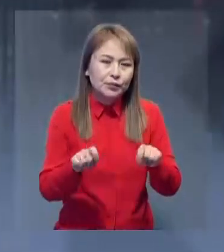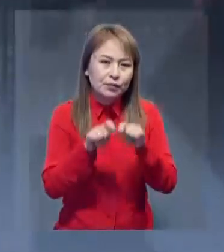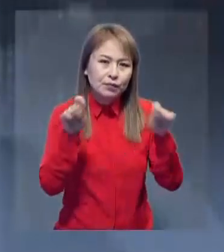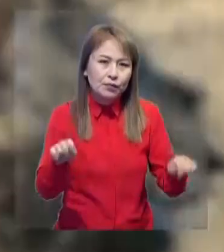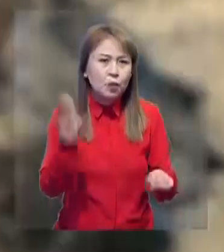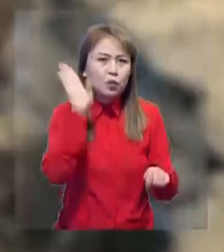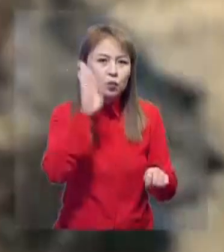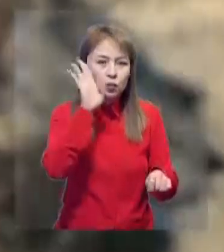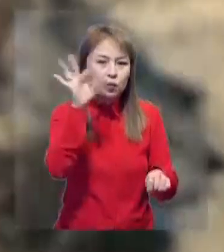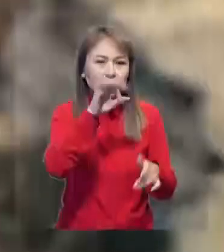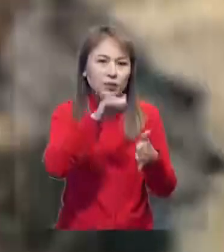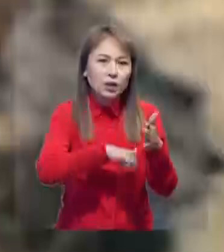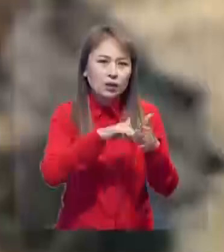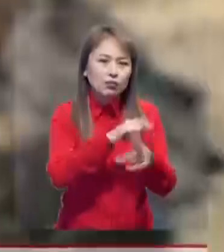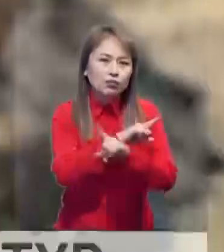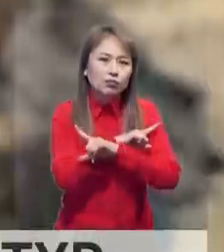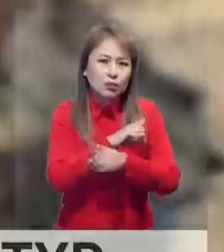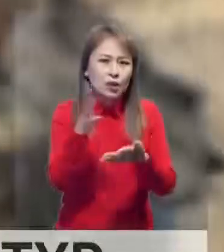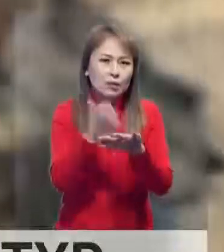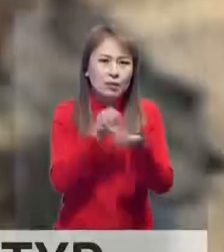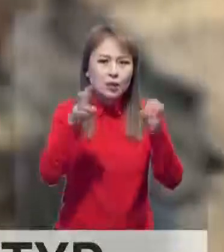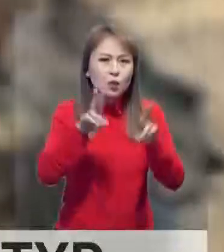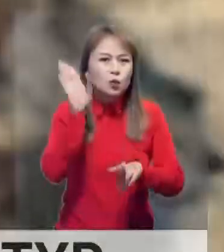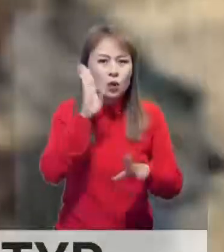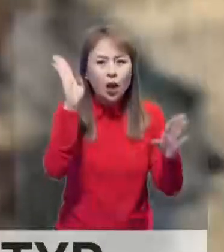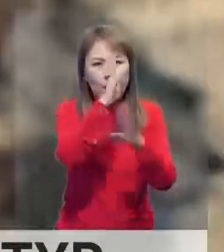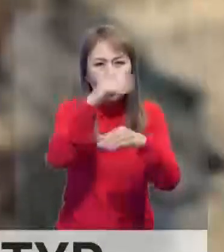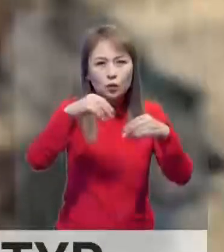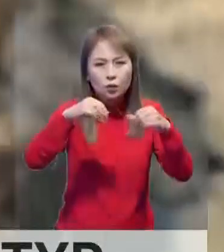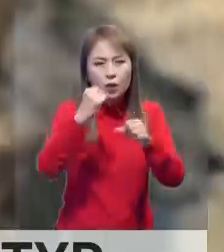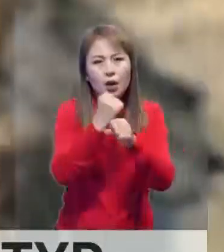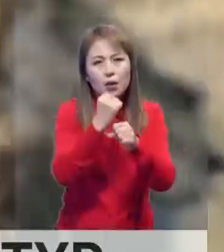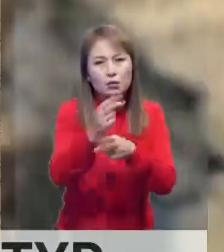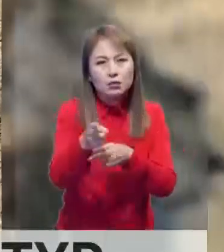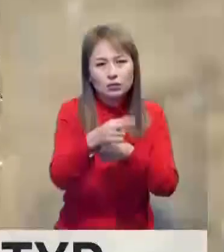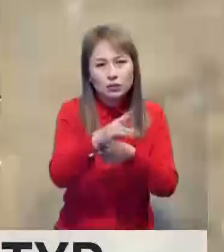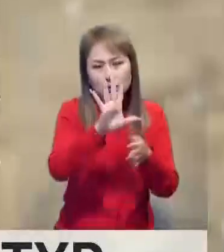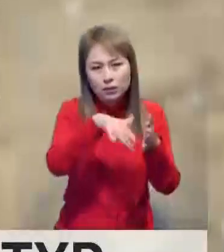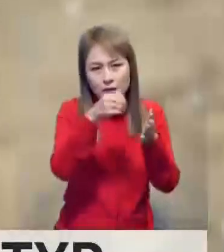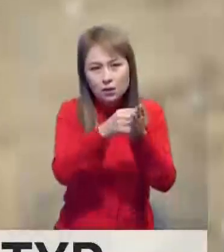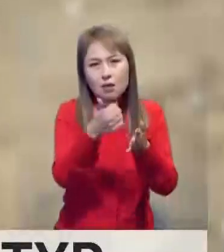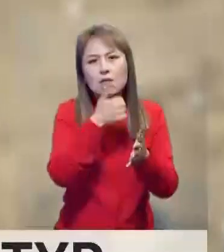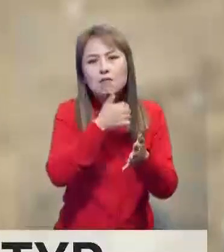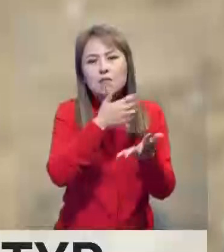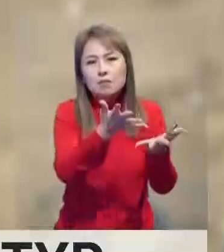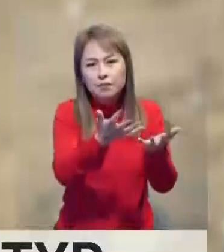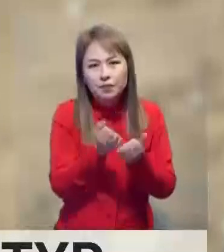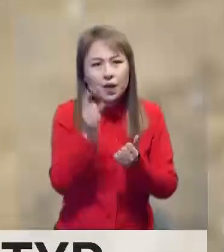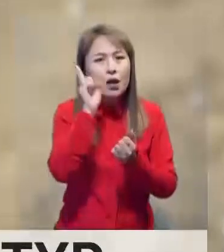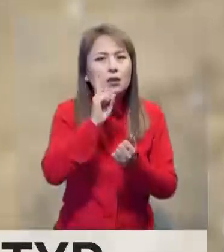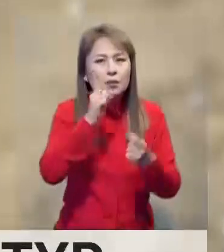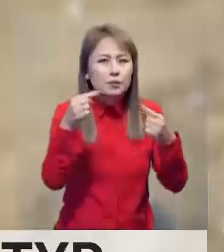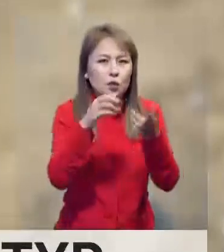теңіз сүтқоректілерінің қыру себебі анықталып жатыр. Мамандар су, ауа, топырақ және өлі балықтарының сынамалар